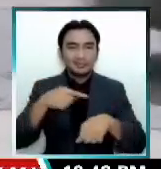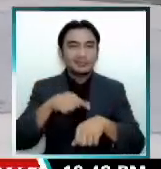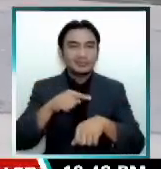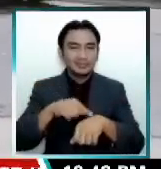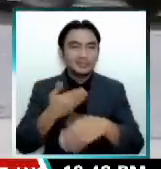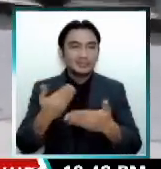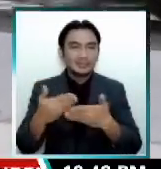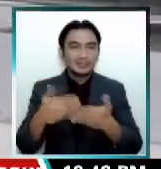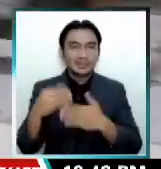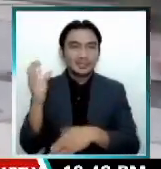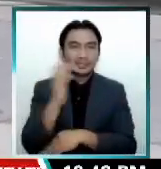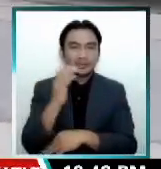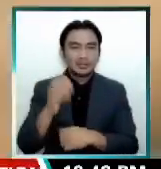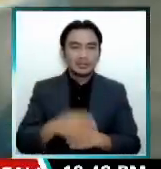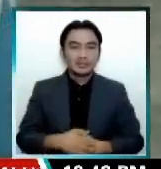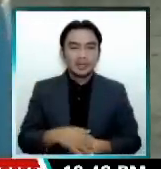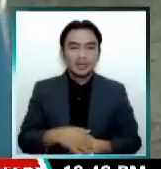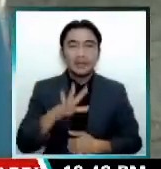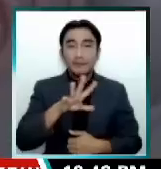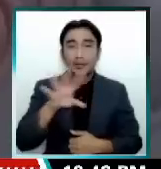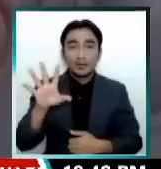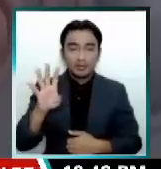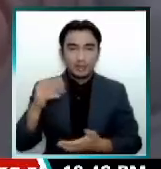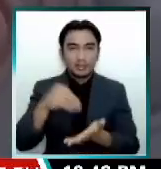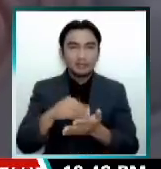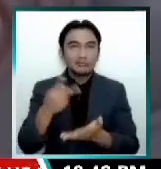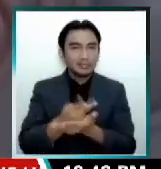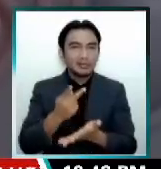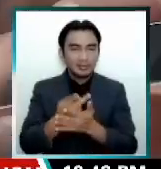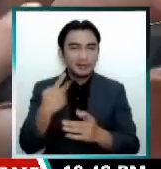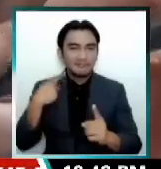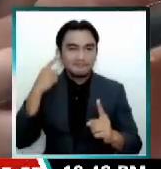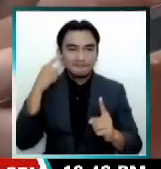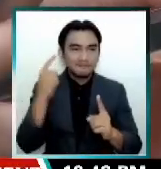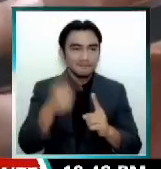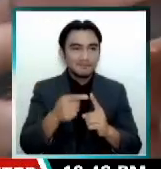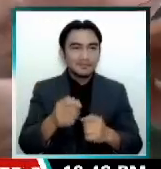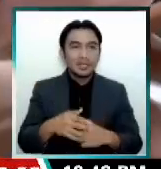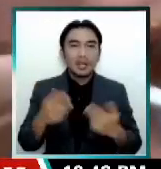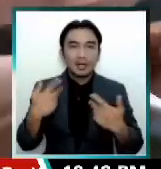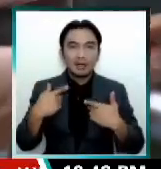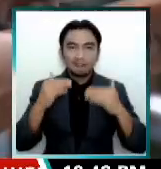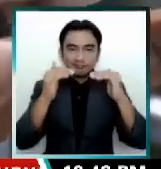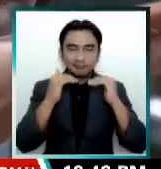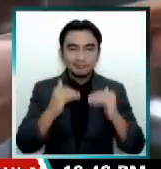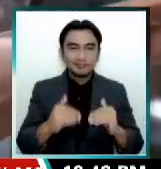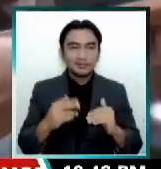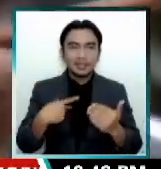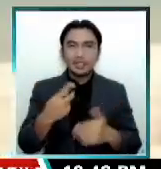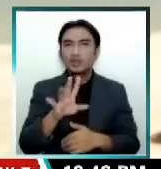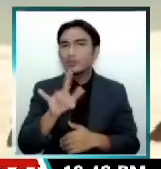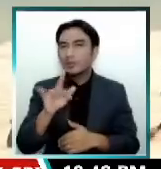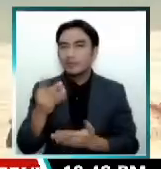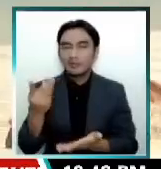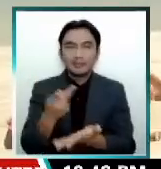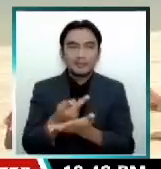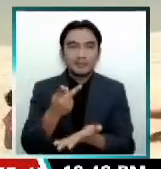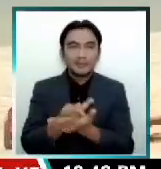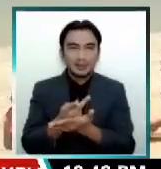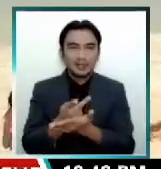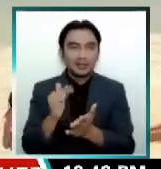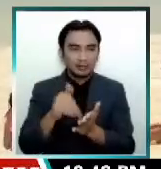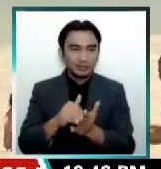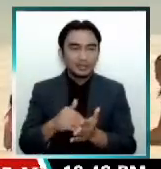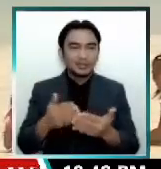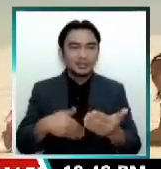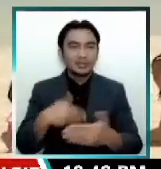ang target na budget para dito. Sinusundan naman ang bagong cellphone na may estimated budget na 25,000 pesos. Pumangatlo ang travel